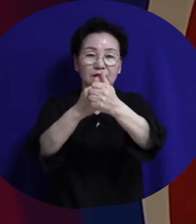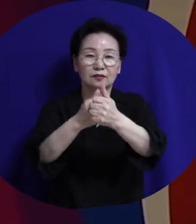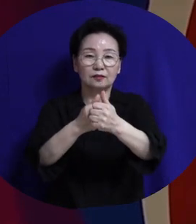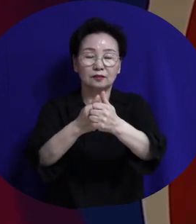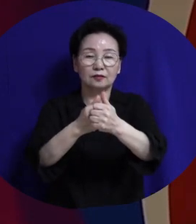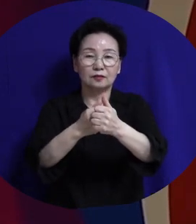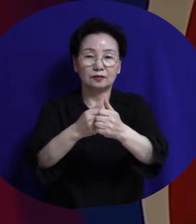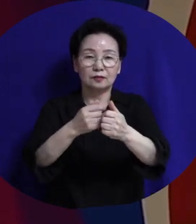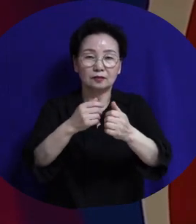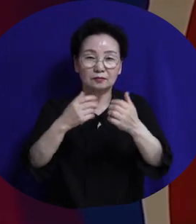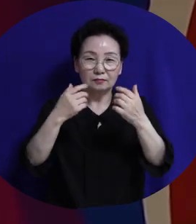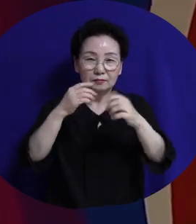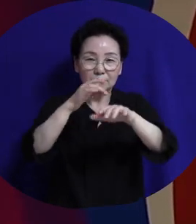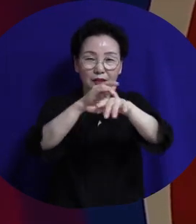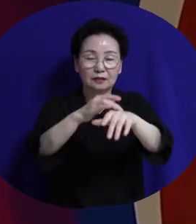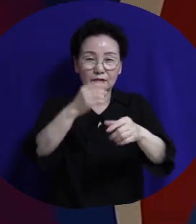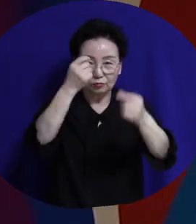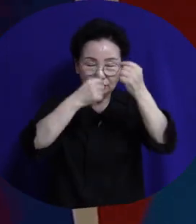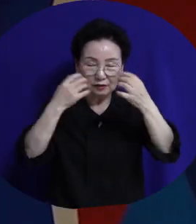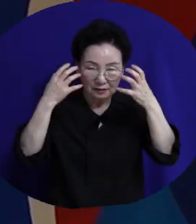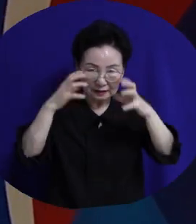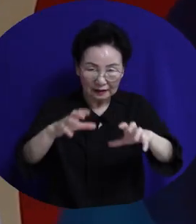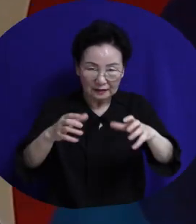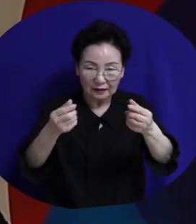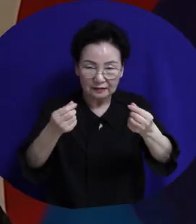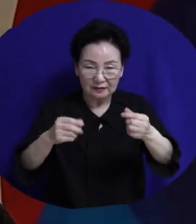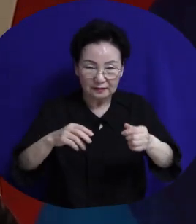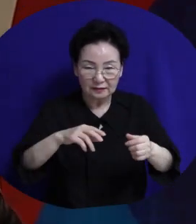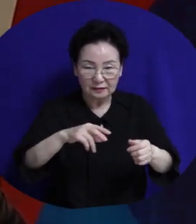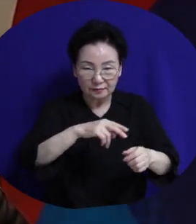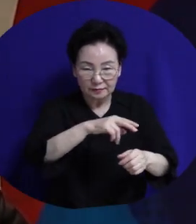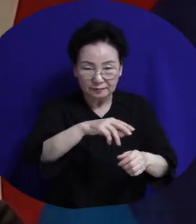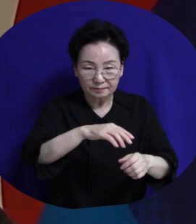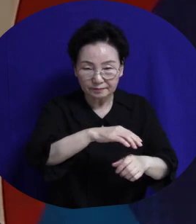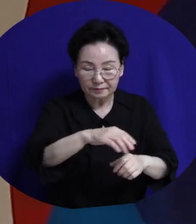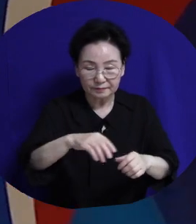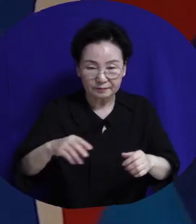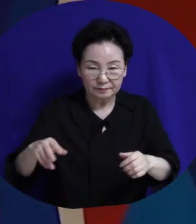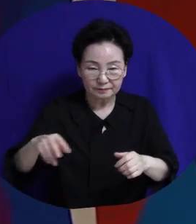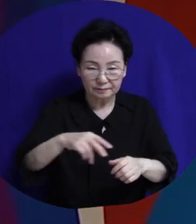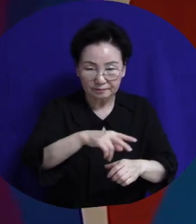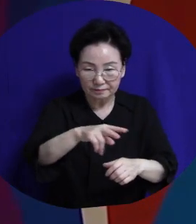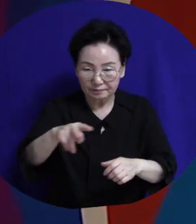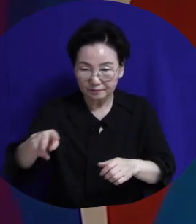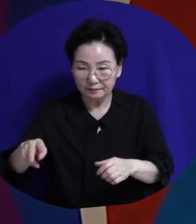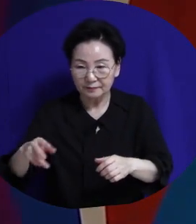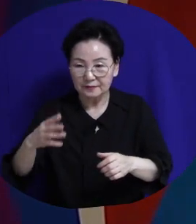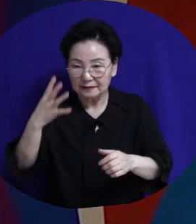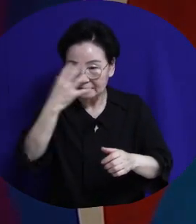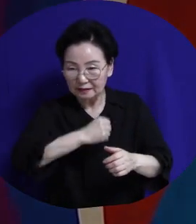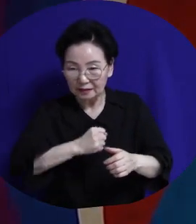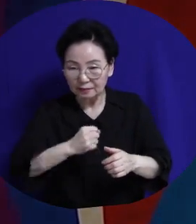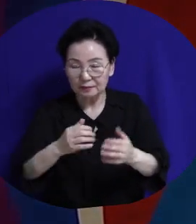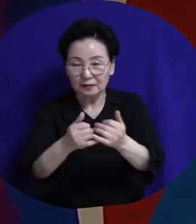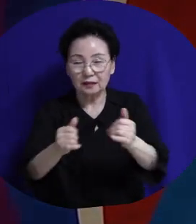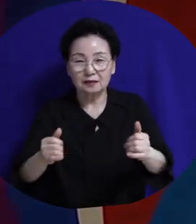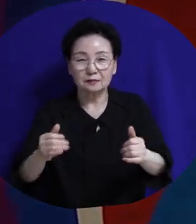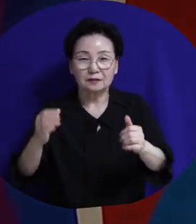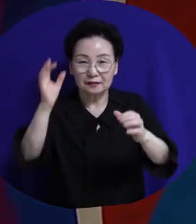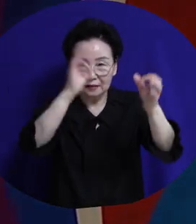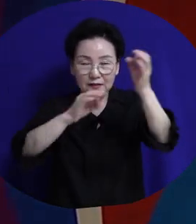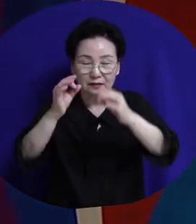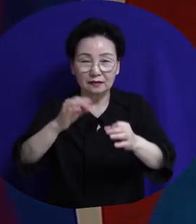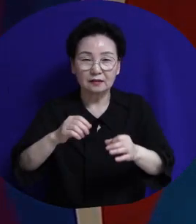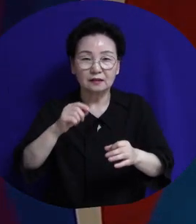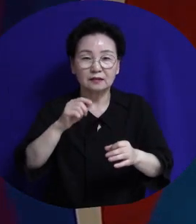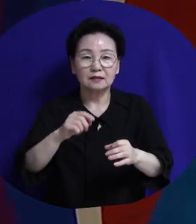우는 사자같이 두루다니며 삼킬 자를 찾나니 너희는 믿음을 굳게 하여 저를 대적하라. 이는 세상에 있는